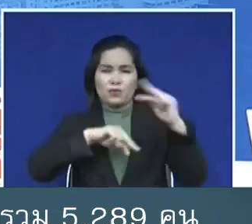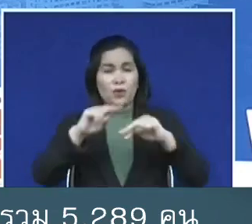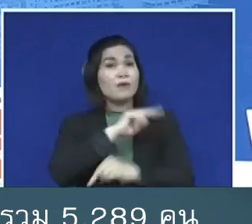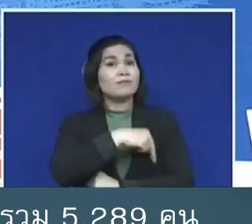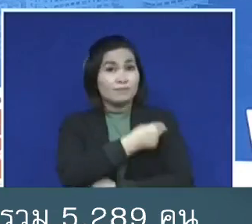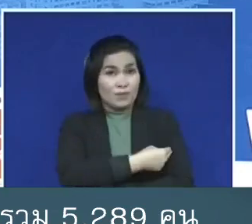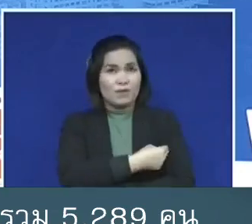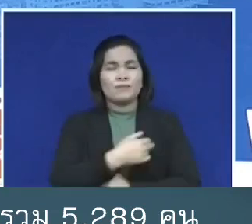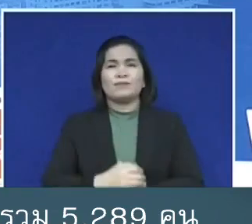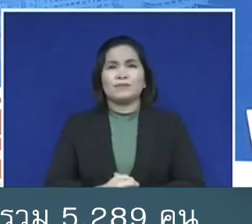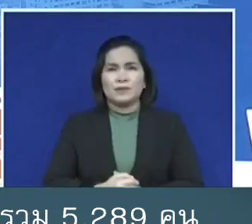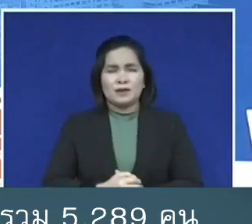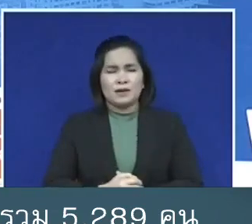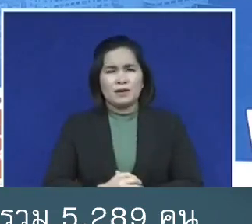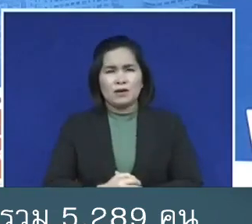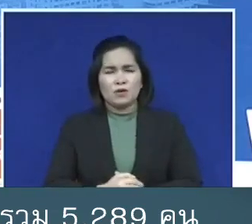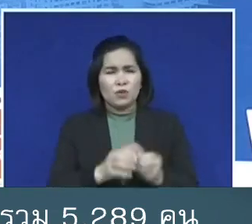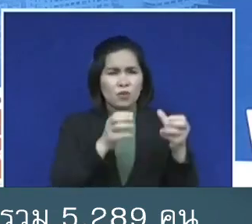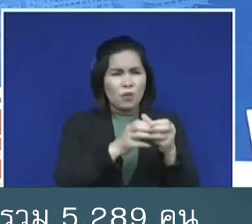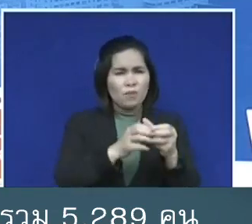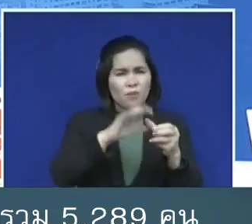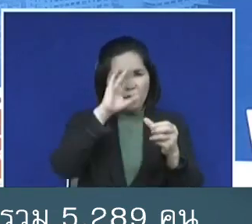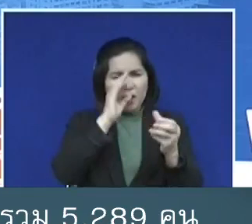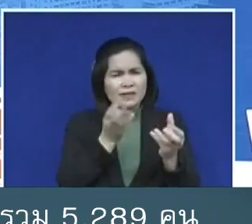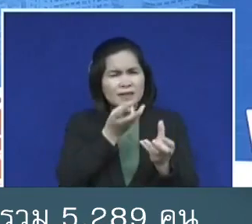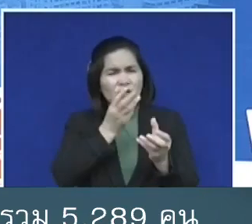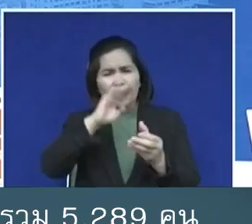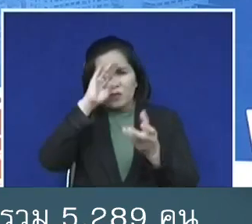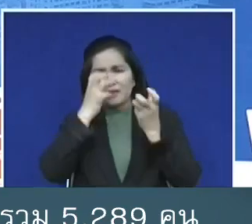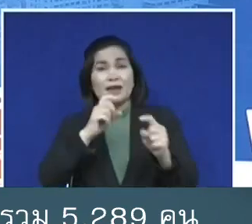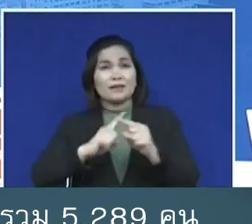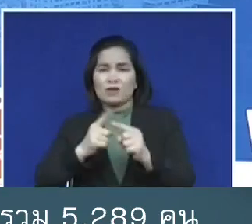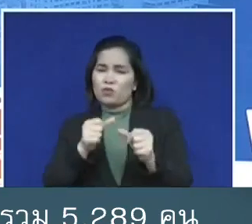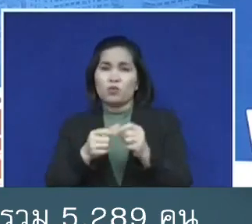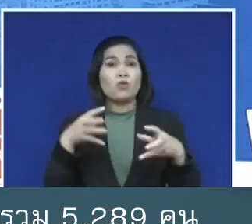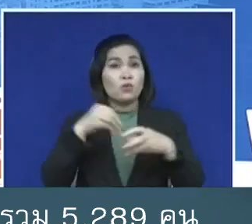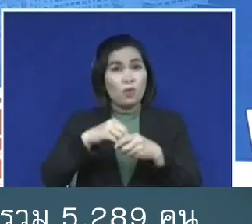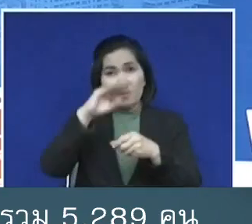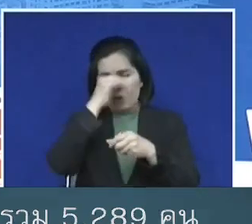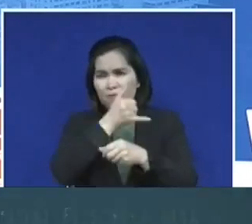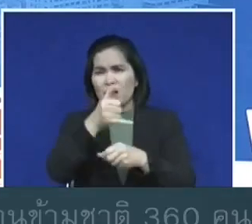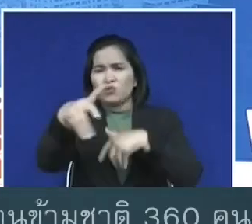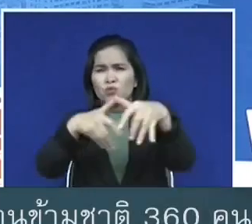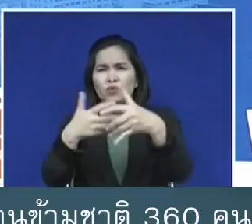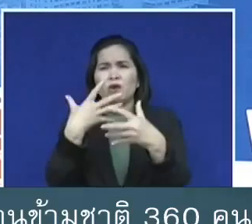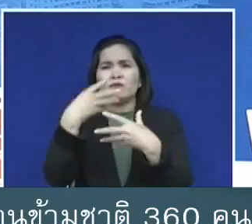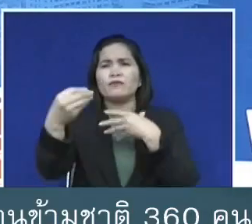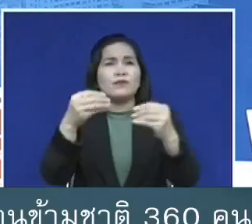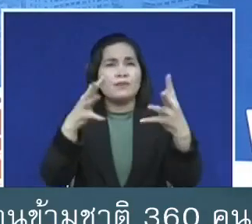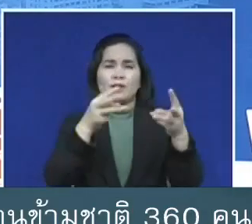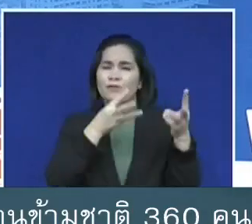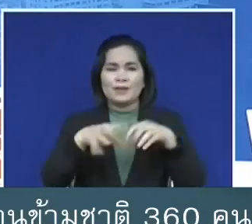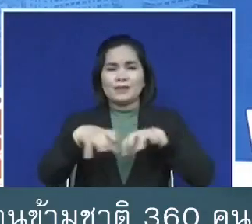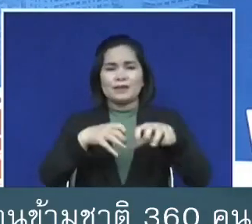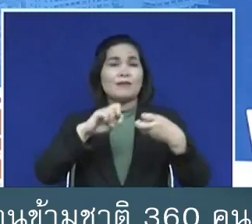จัดทั้งเบาไปหาหนักจะอยู่ตรงนั้นเลยนะครับเพราะฉะนั้นการไม่เอาคนป่วยออกมาข้างนอกนี่คือวิธีการที่เราจะทำ